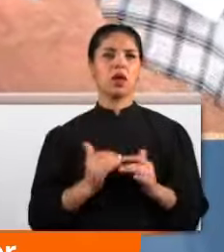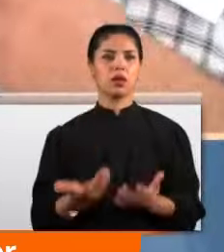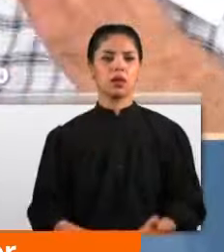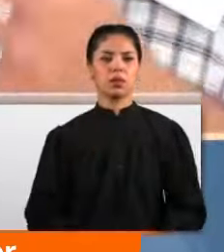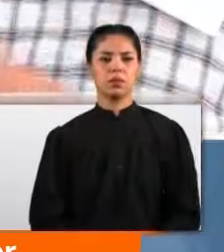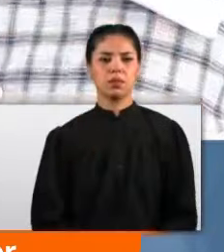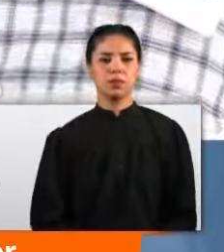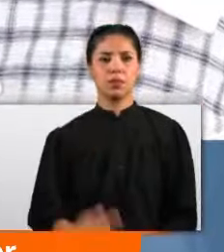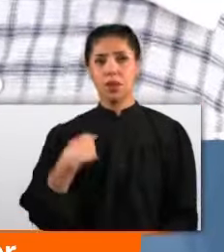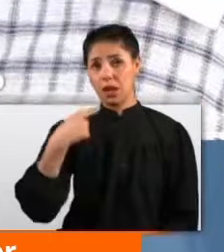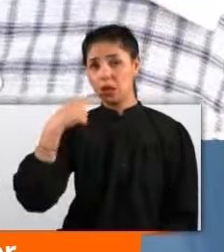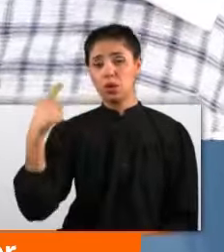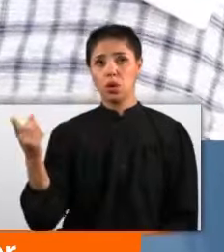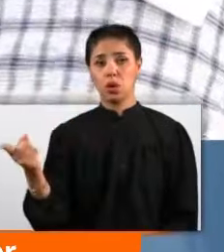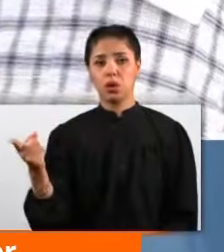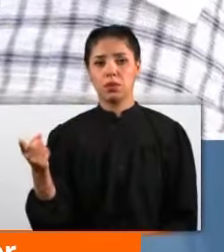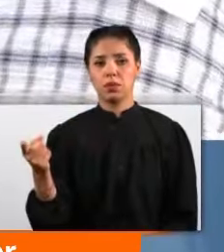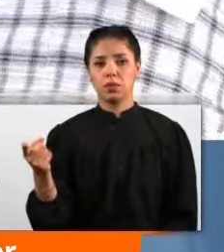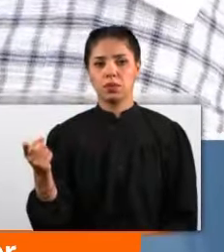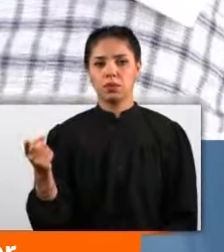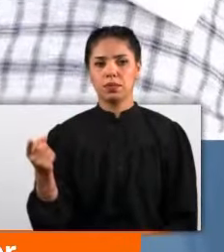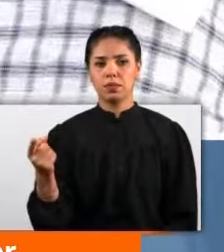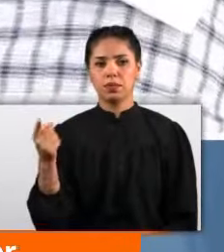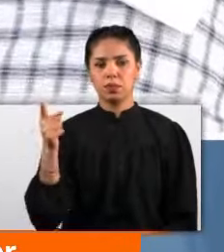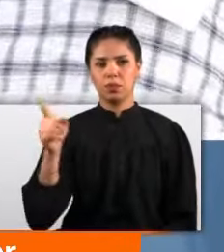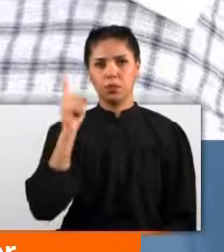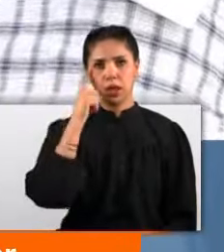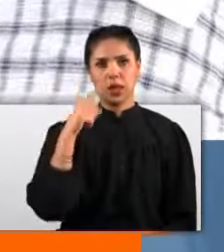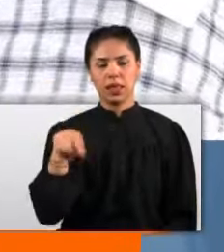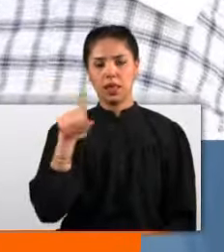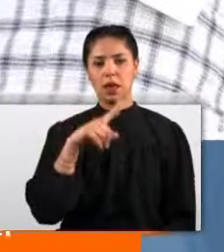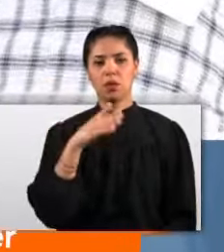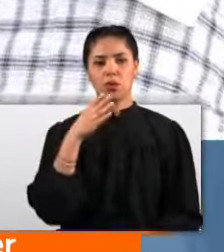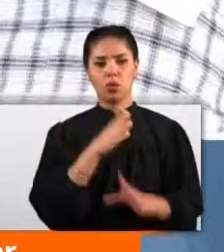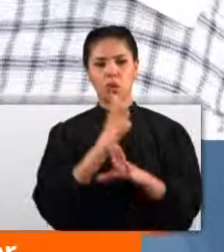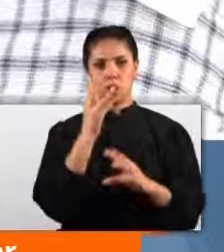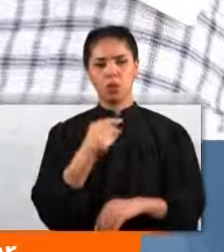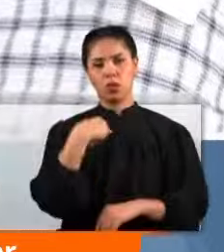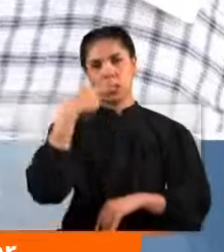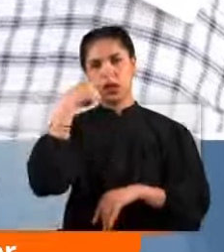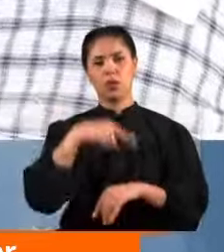öldürmedik. Ve bak ben sana şöyle söyleyeyim Mehmet, ben bu iddianın doğru olduğuna inanıyorum.